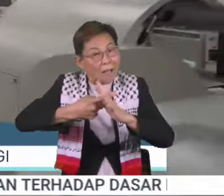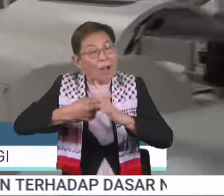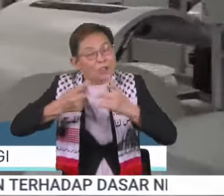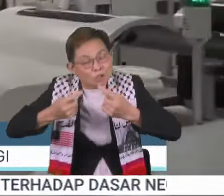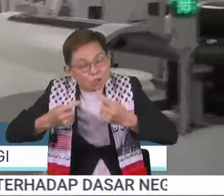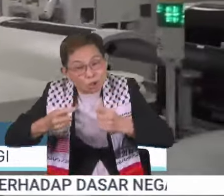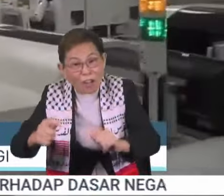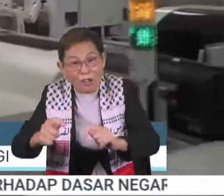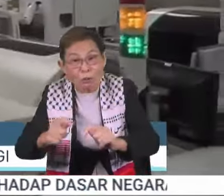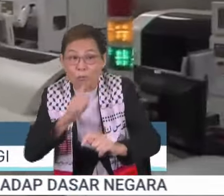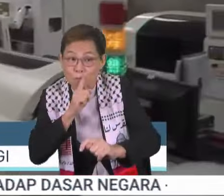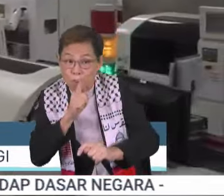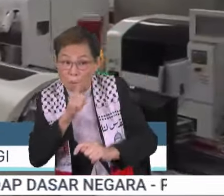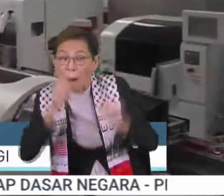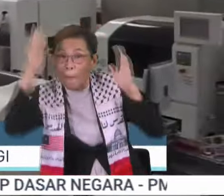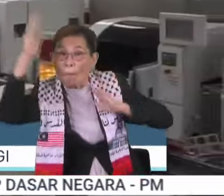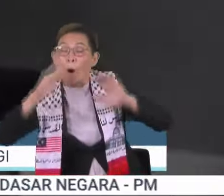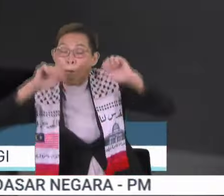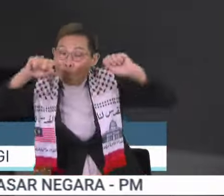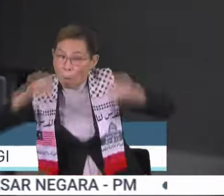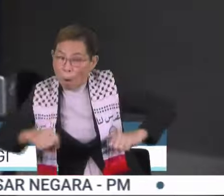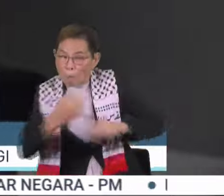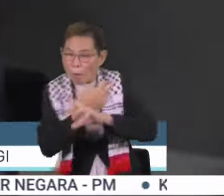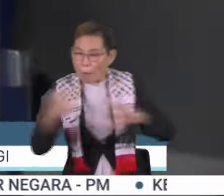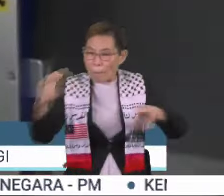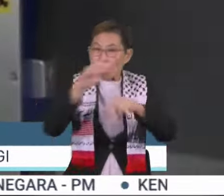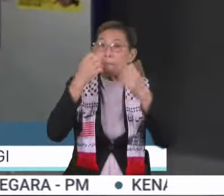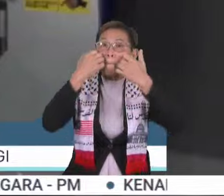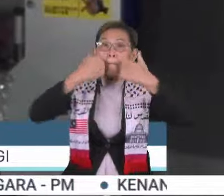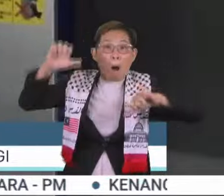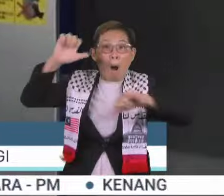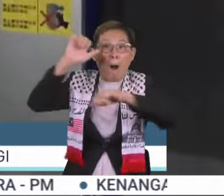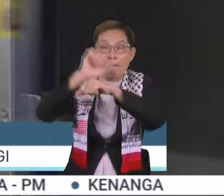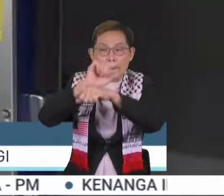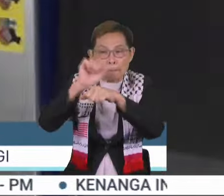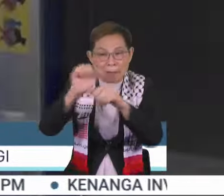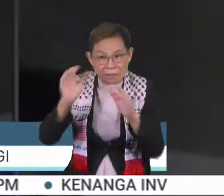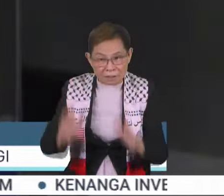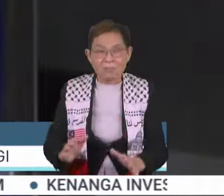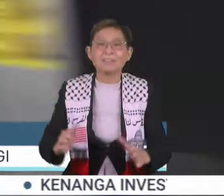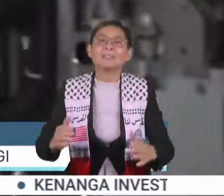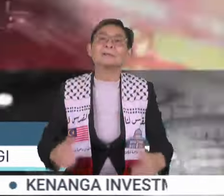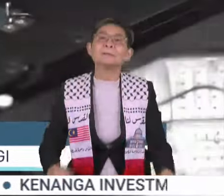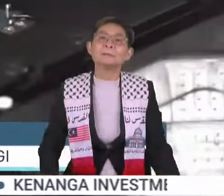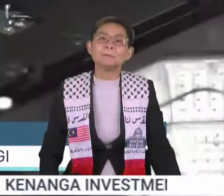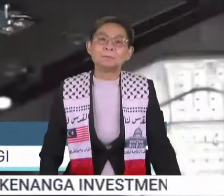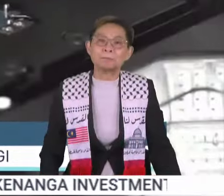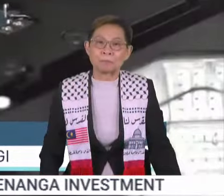usaha untuk memastikan negara mampu menyediakan kemahiran yang diperlukan.